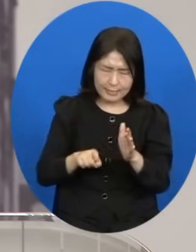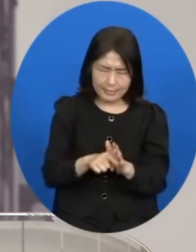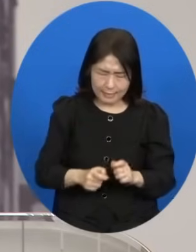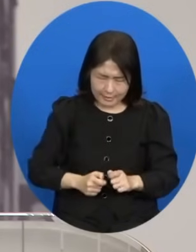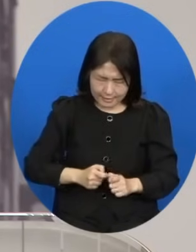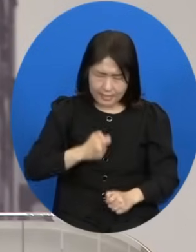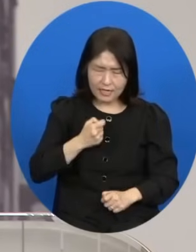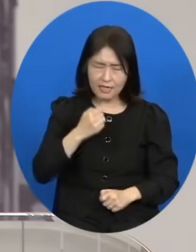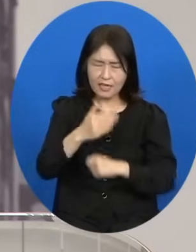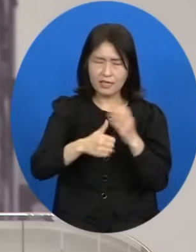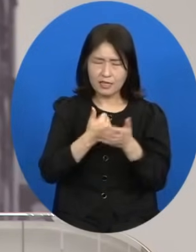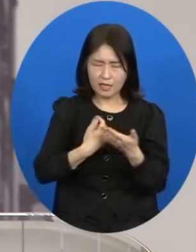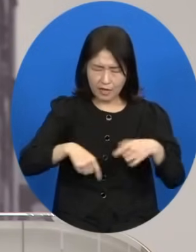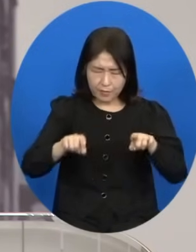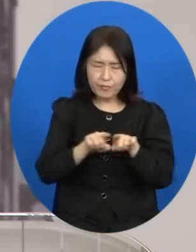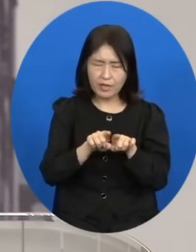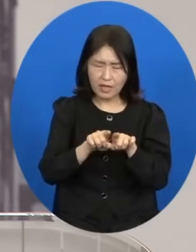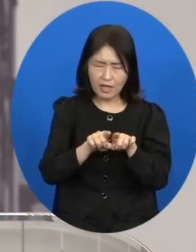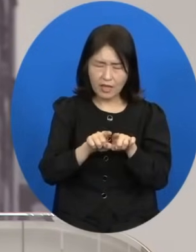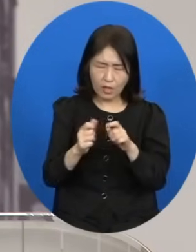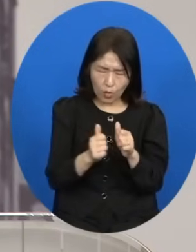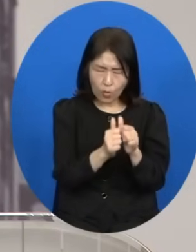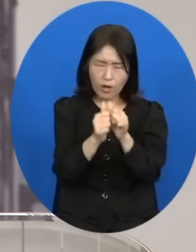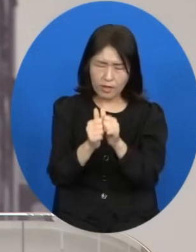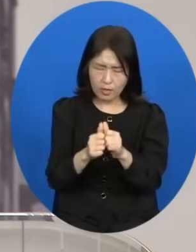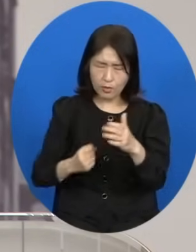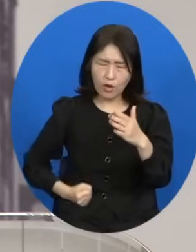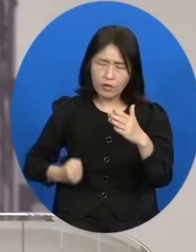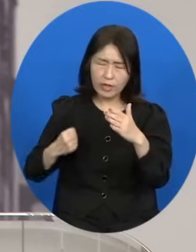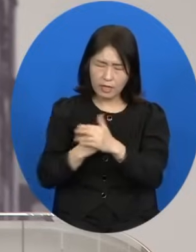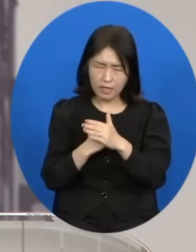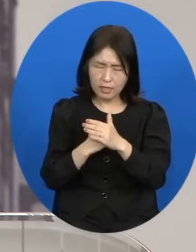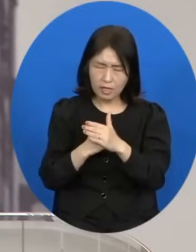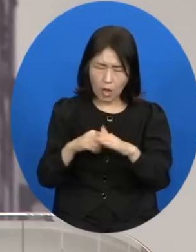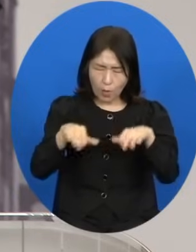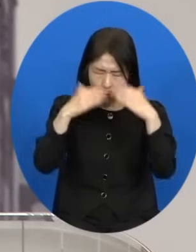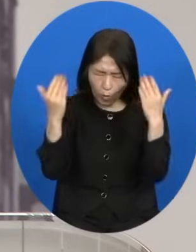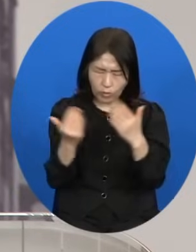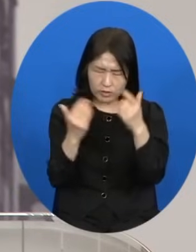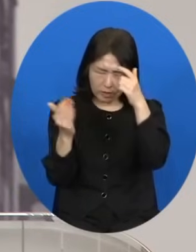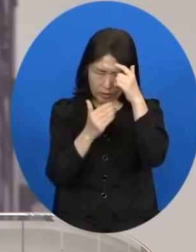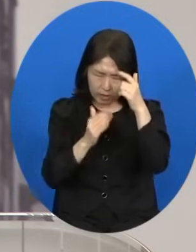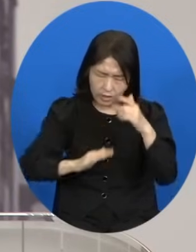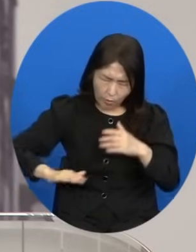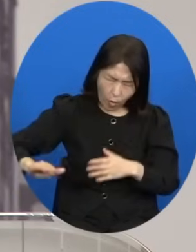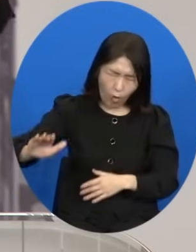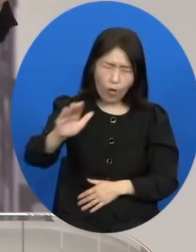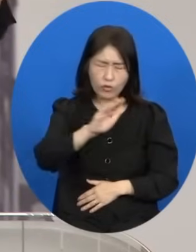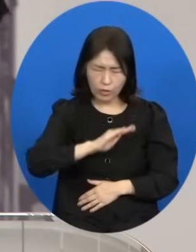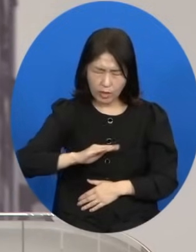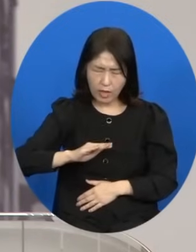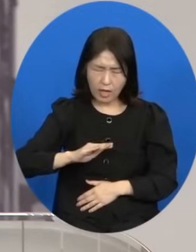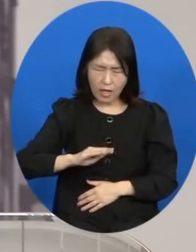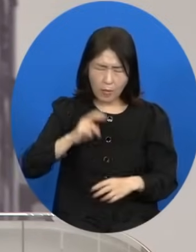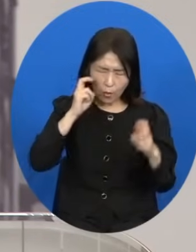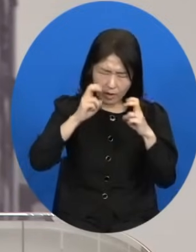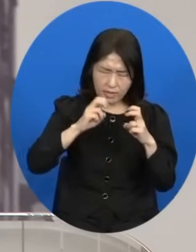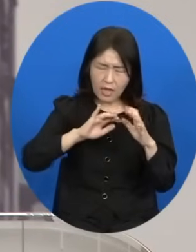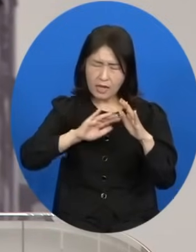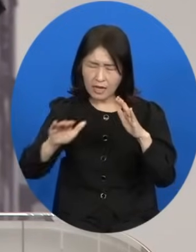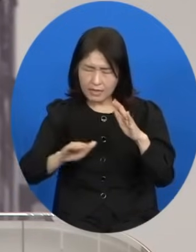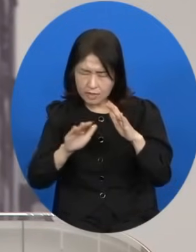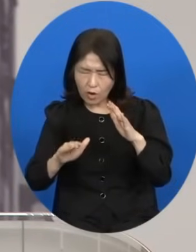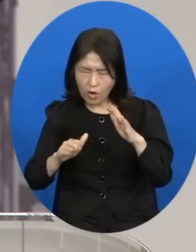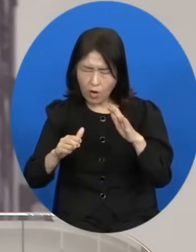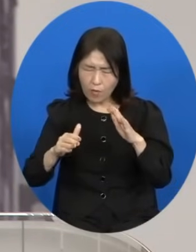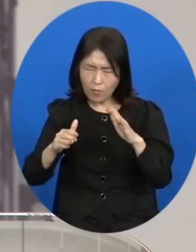하나님과 함께 걷기로 결단하는 사랑하는 우리 모든 성도들의 머리머리 위에 가정과 저들의 일터와 사랑하는 자녀들과